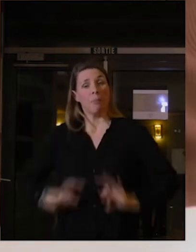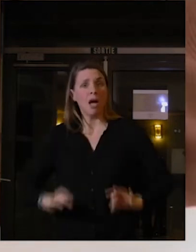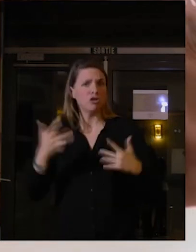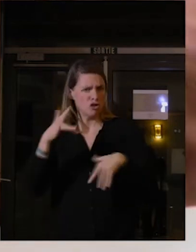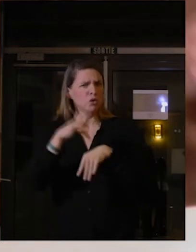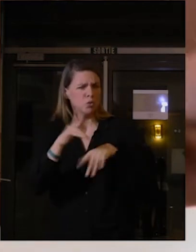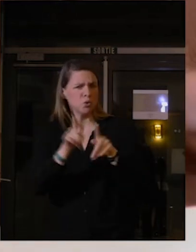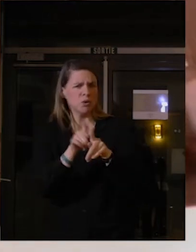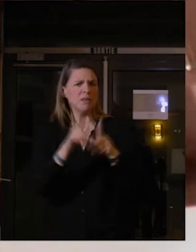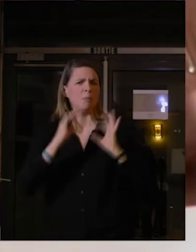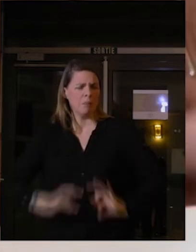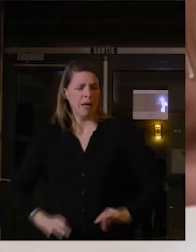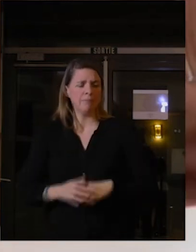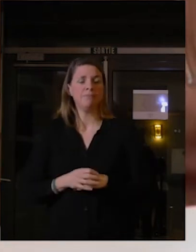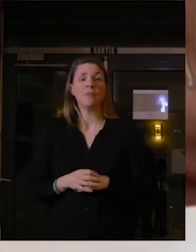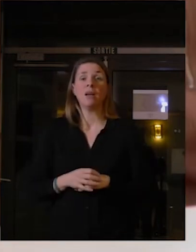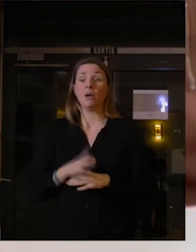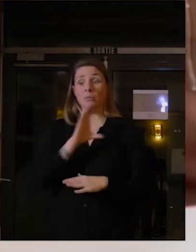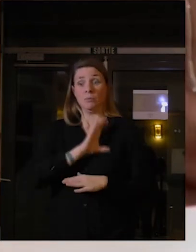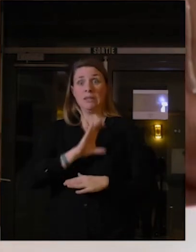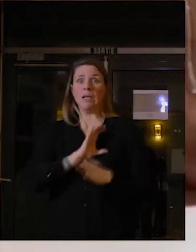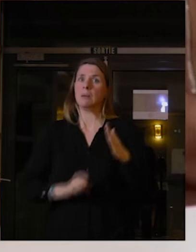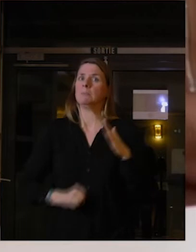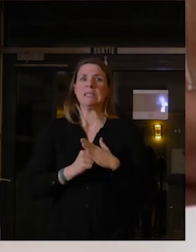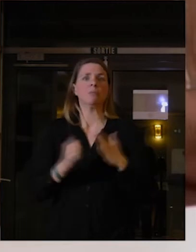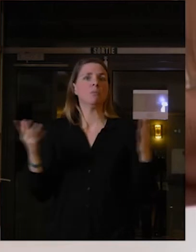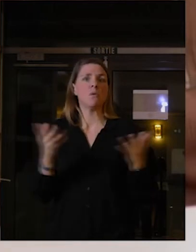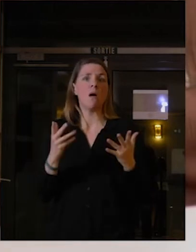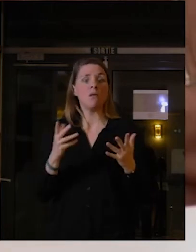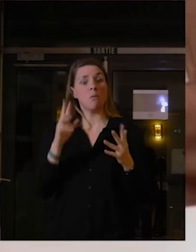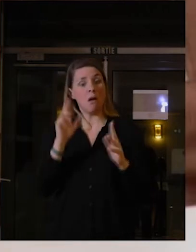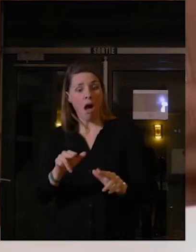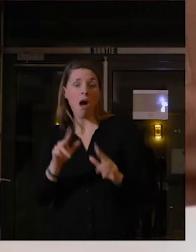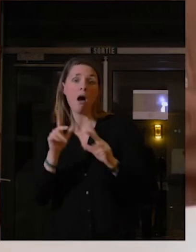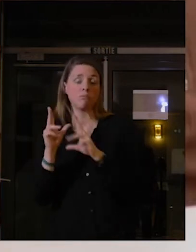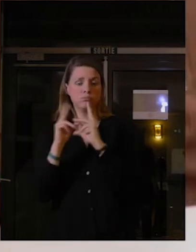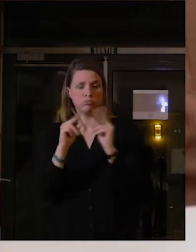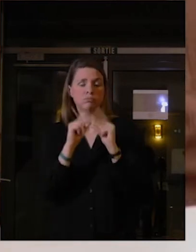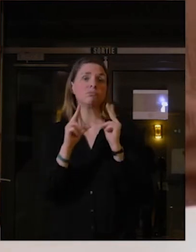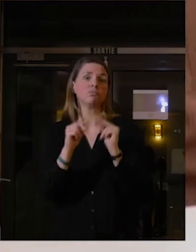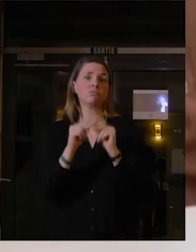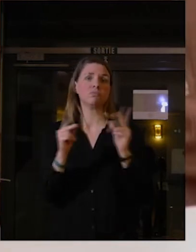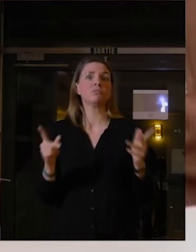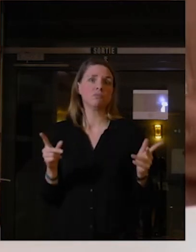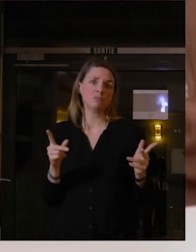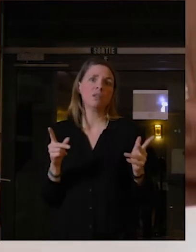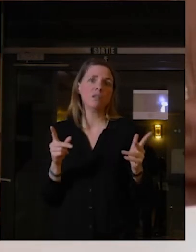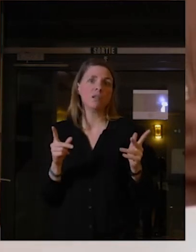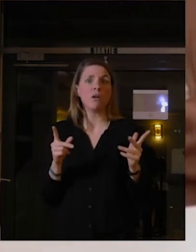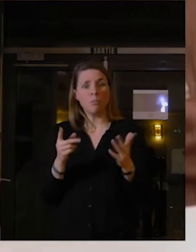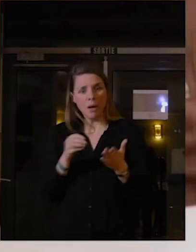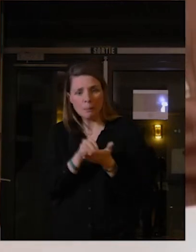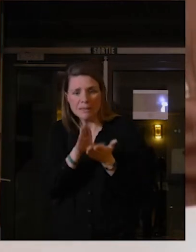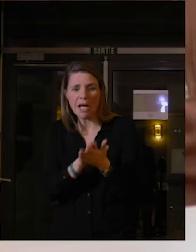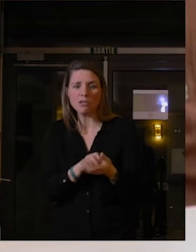aussi, on essaye au maximum vraiment d'être présente et de pouvoir passer des messages